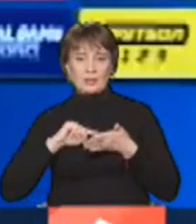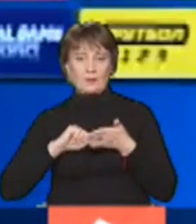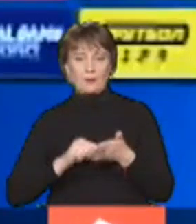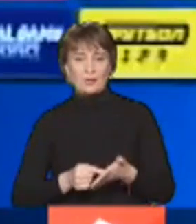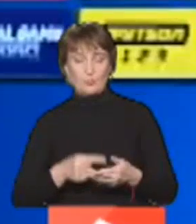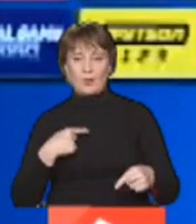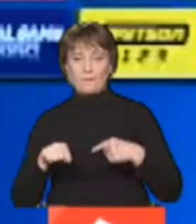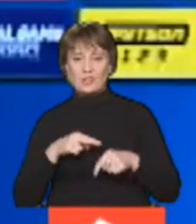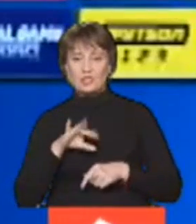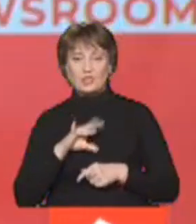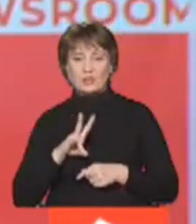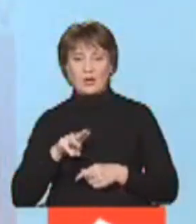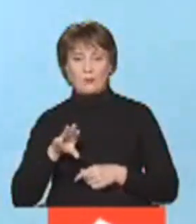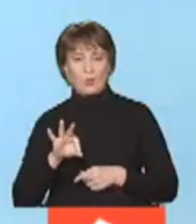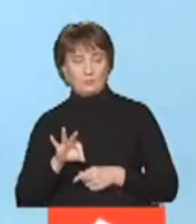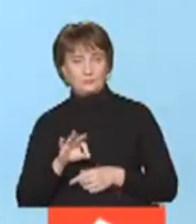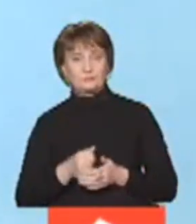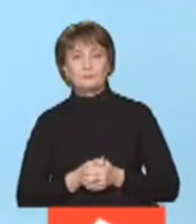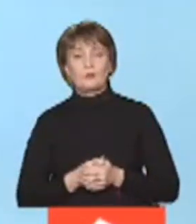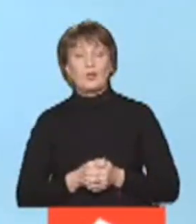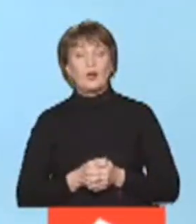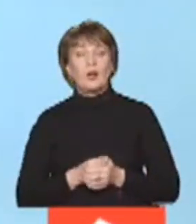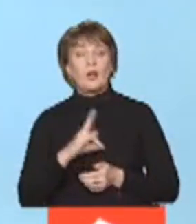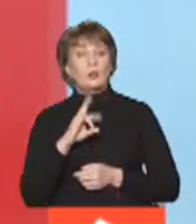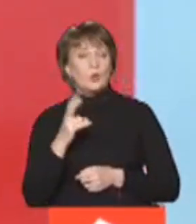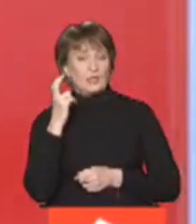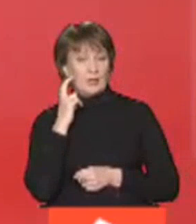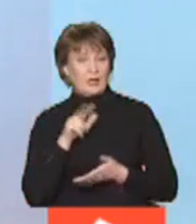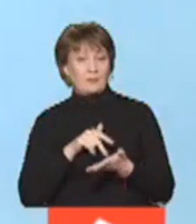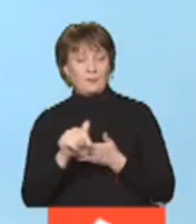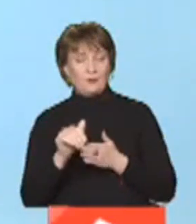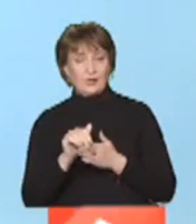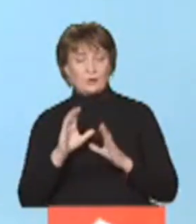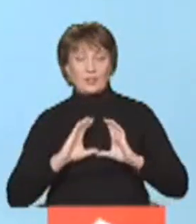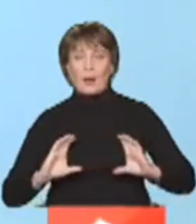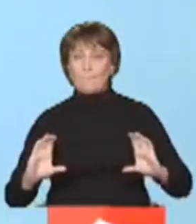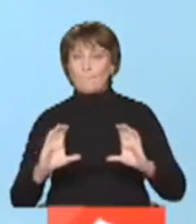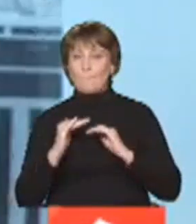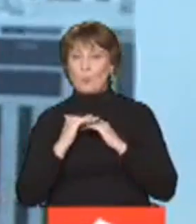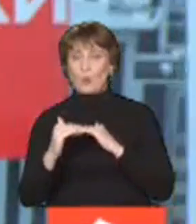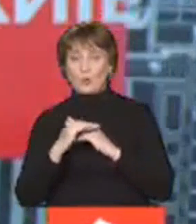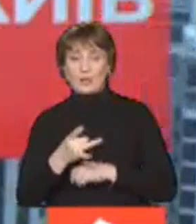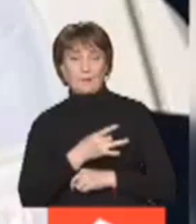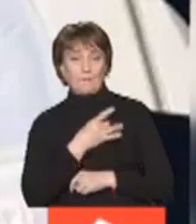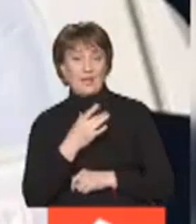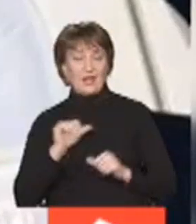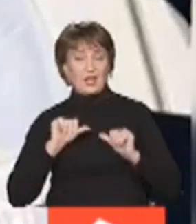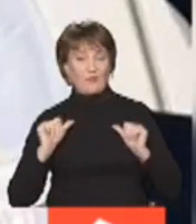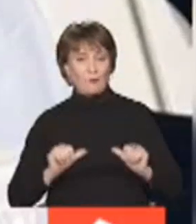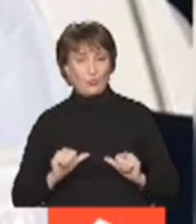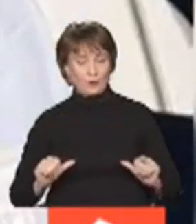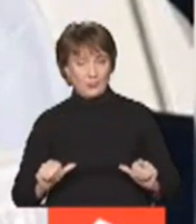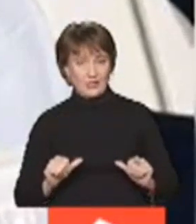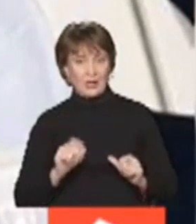матчі з «Динамо». Ну і кияни вийдуть на поле в білій формі, а голкіпер в